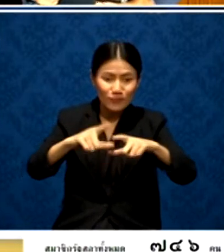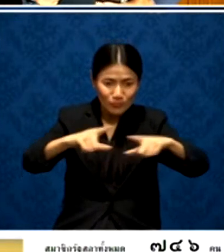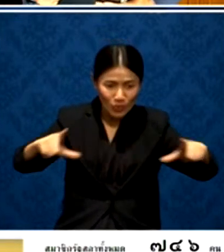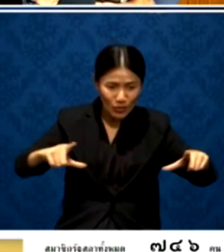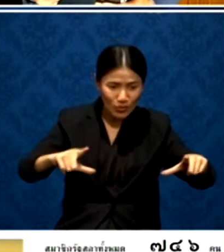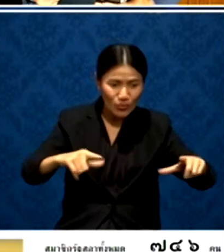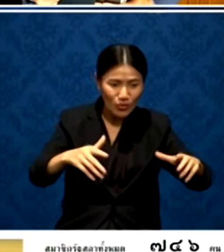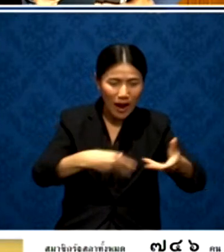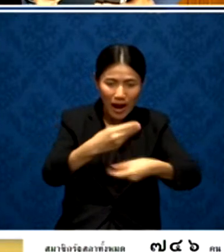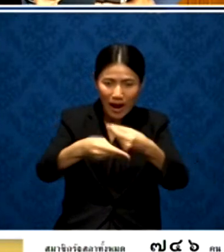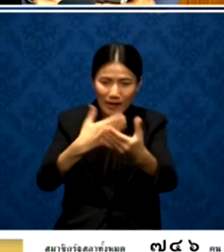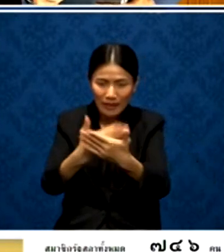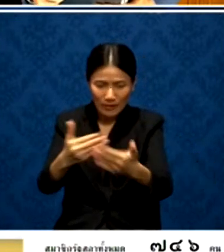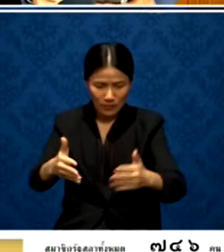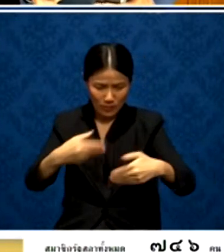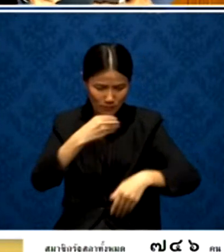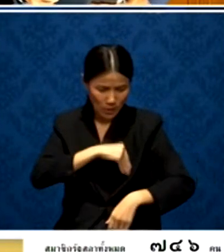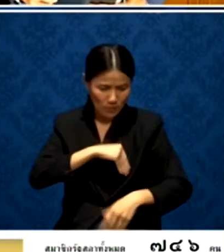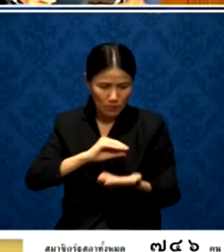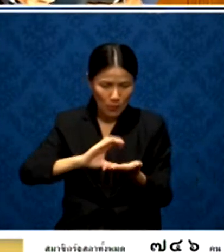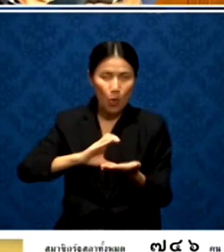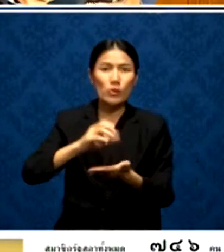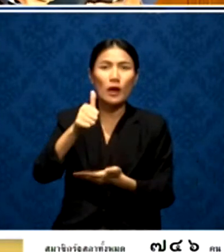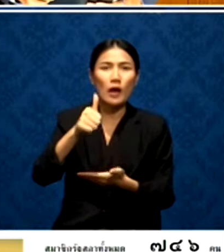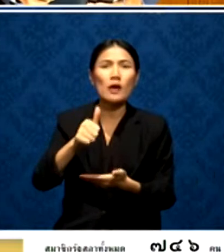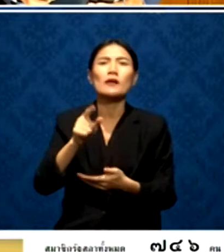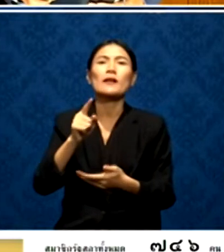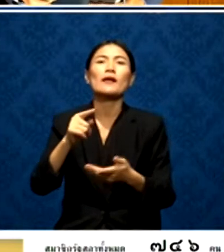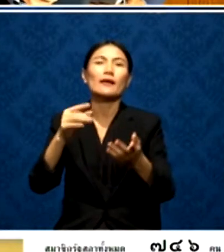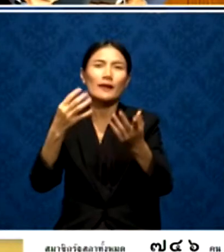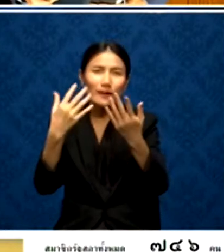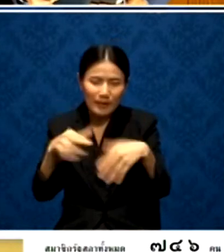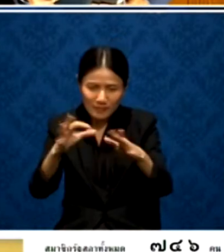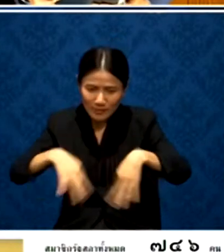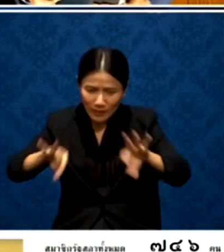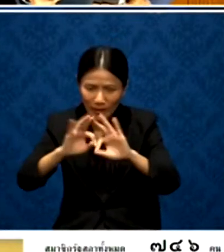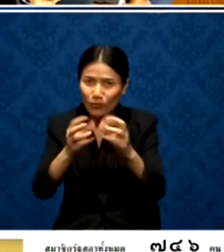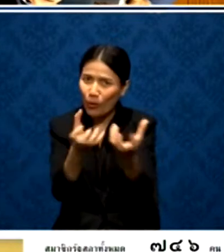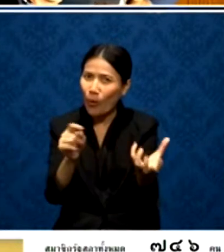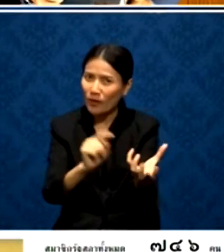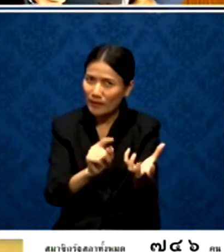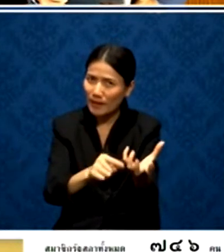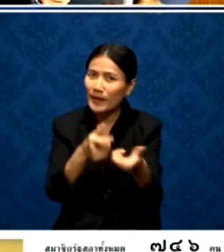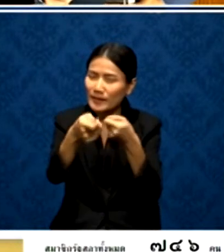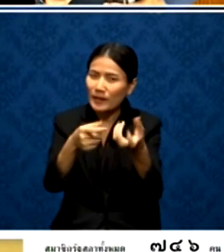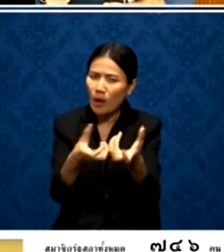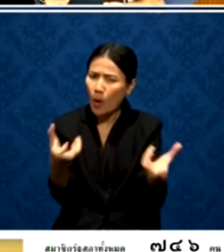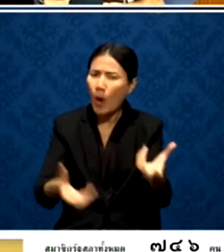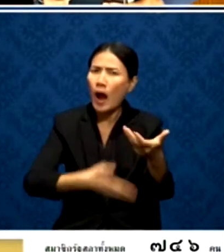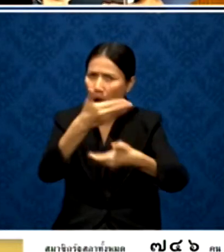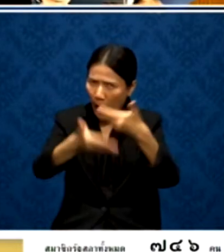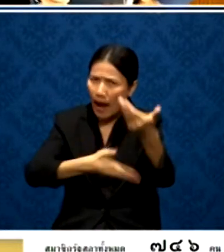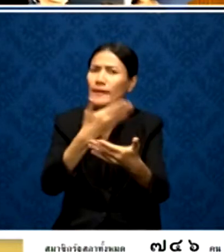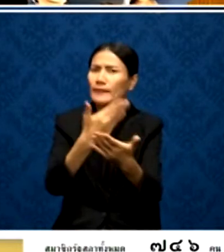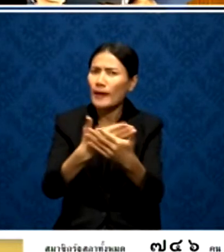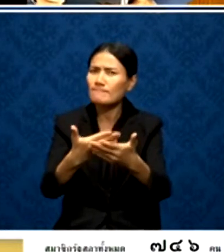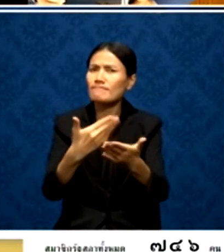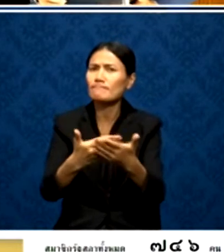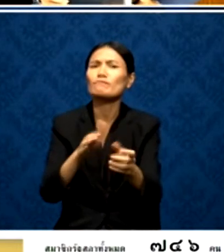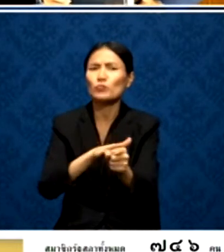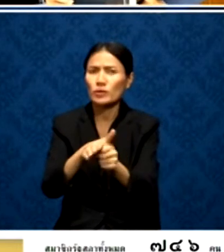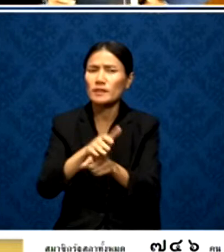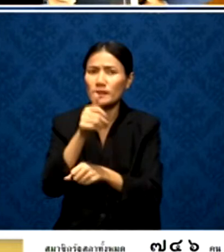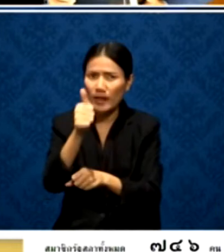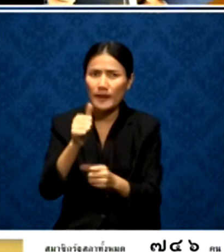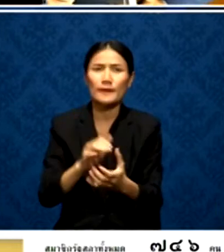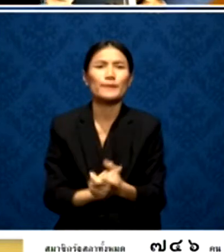ให้สินค้าเกษตรได้ขายในราคาที่เหมาะสมสนับสนุนให้เปลี่ยนแปลงการปลูกพืชให้เหมาะสมกับสภาพแวดล้อมทางธรรมช